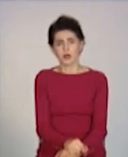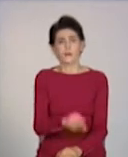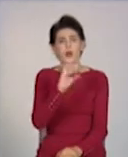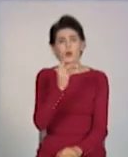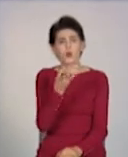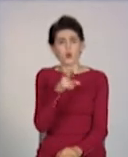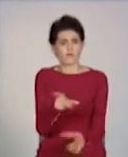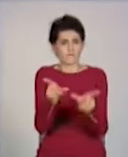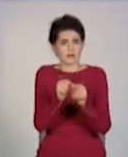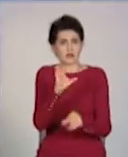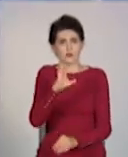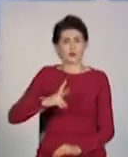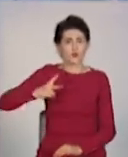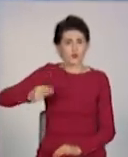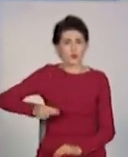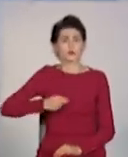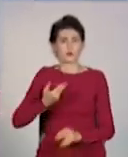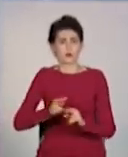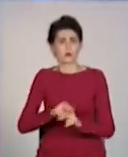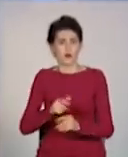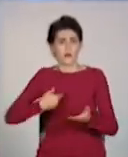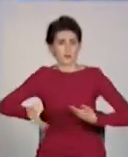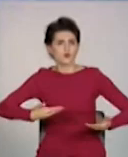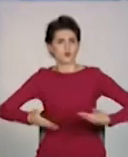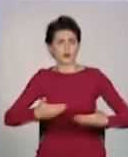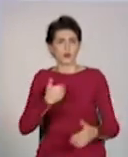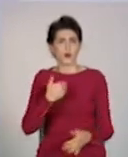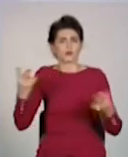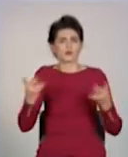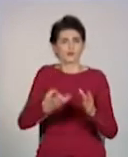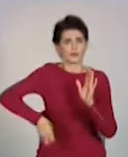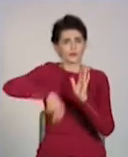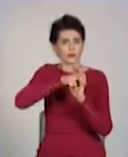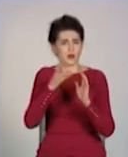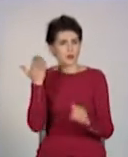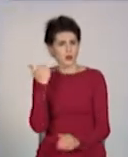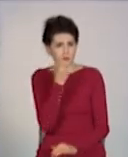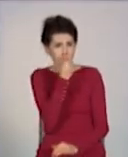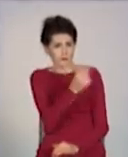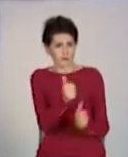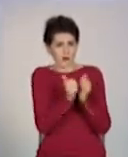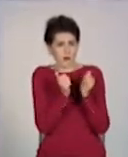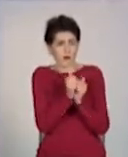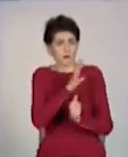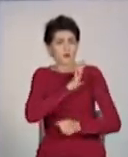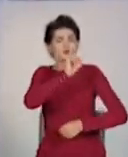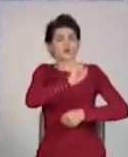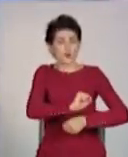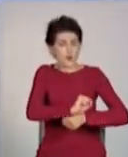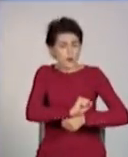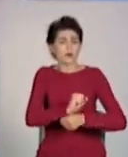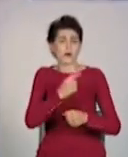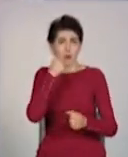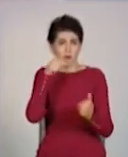Юлія з донькою йдуть від дитячої лікарні вже 15 хвилин. Неподалік на розі вулиць раніше була найближча від закладу зупинка. Хоч і